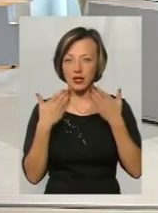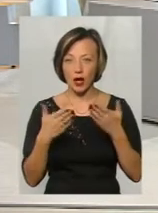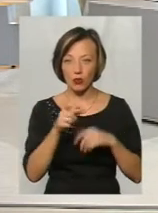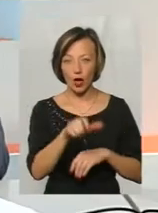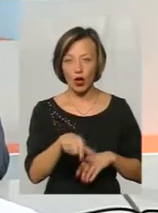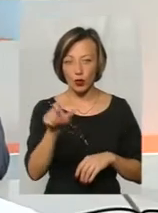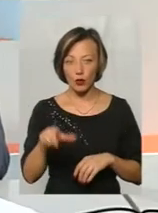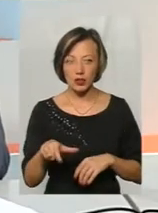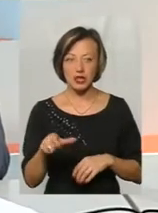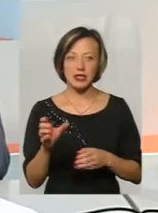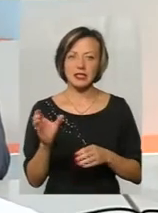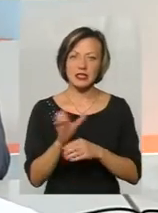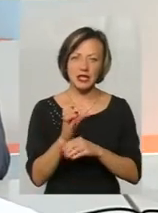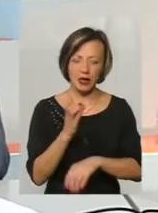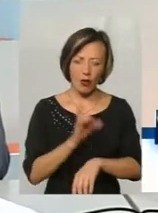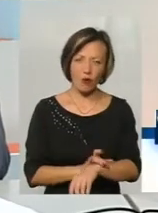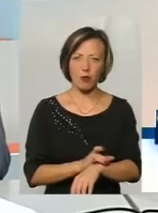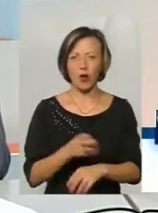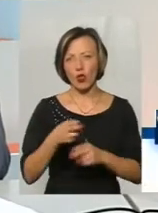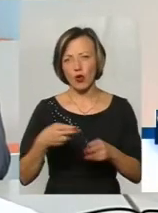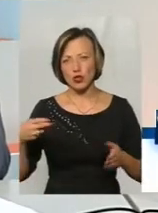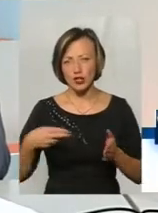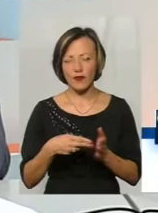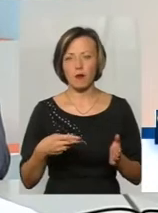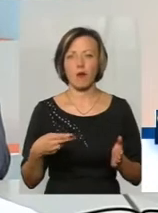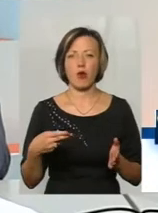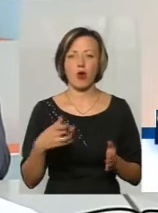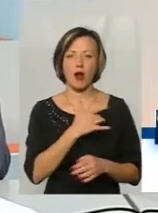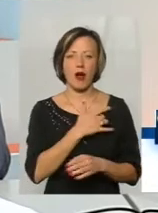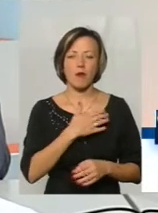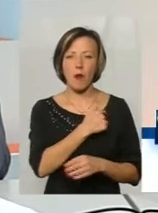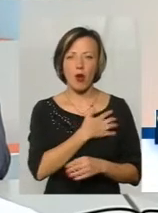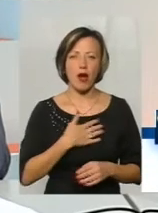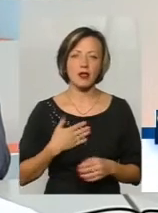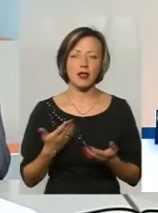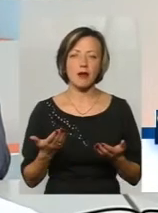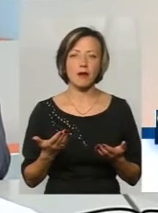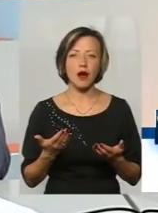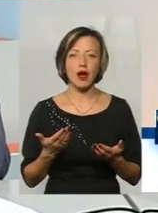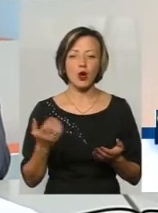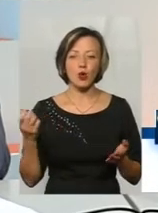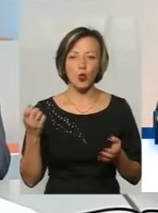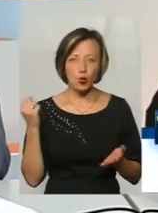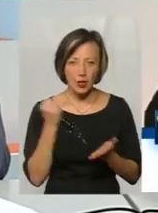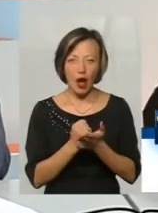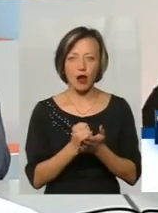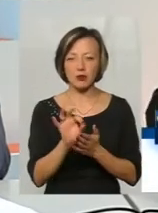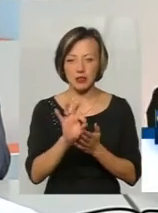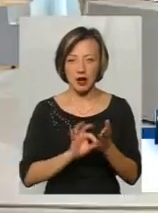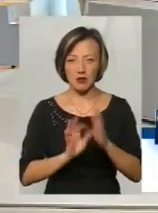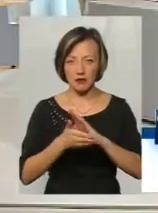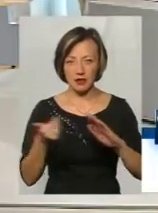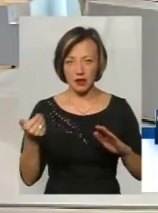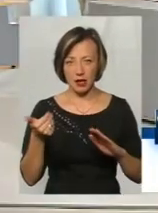люди з синяком, з подрапиною, з ножевим пораненням, з ударом, і вони зразу